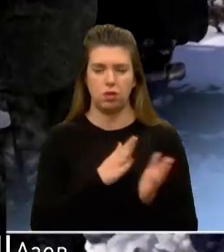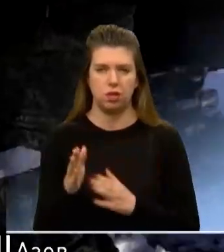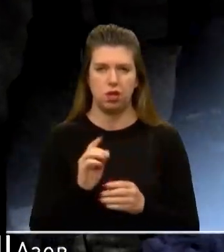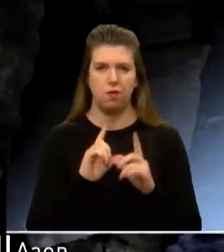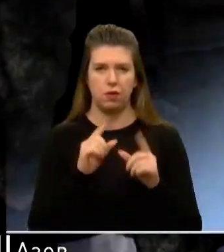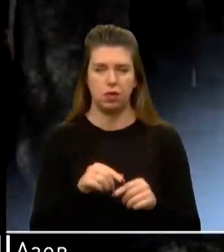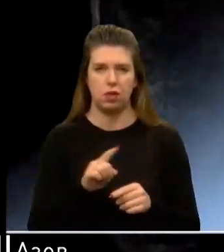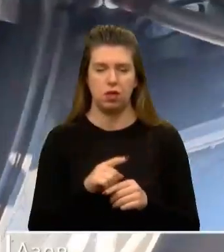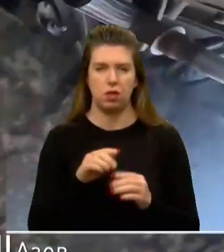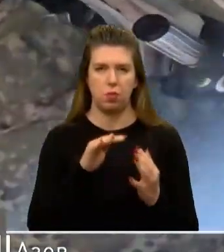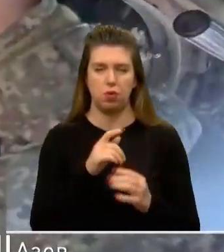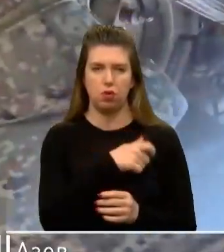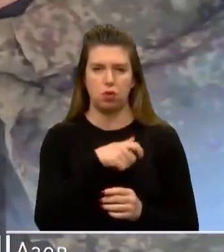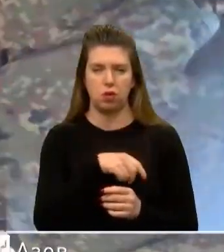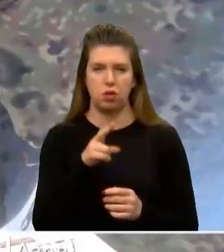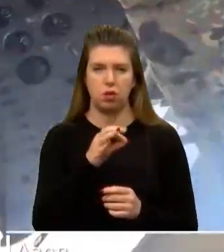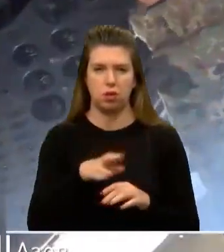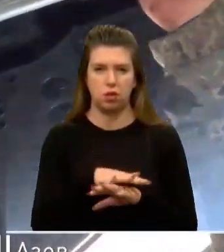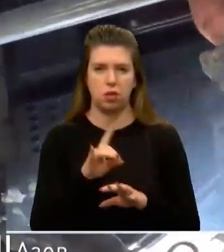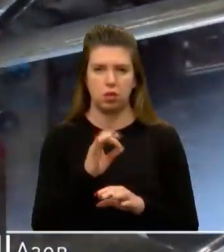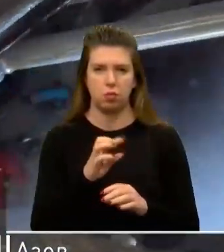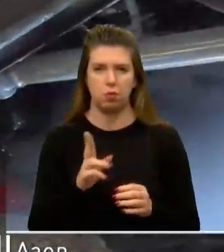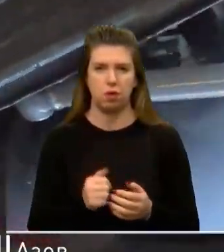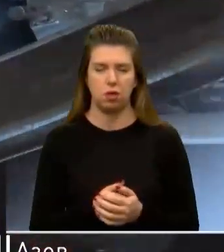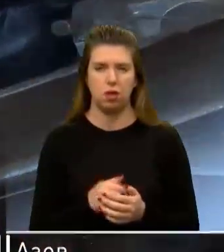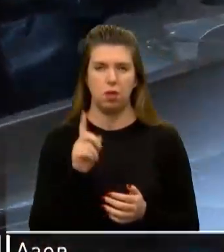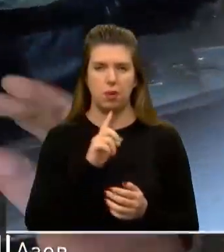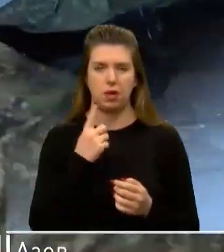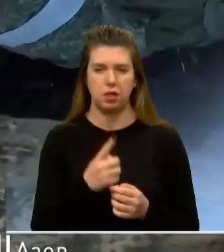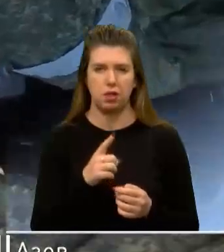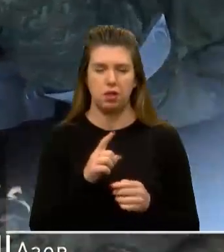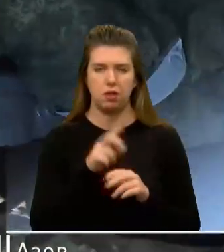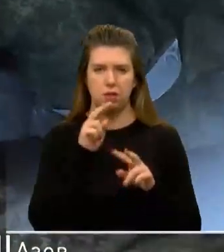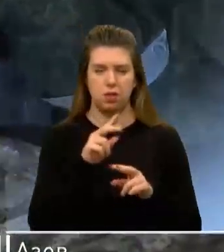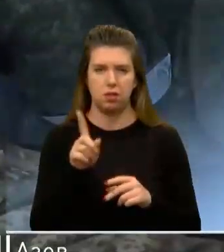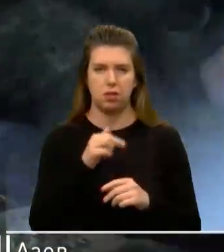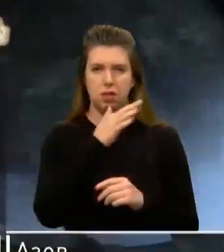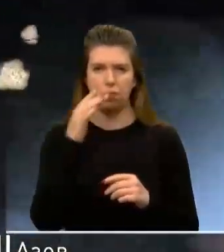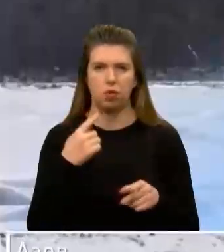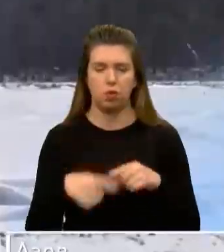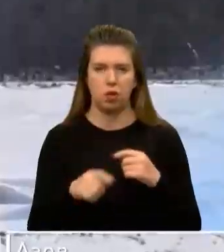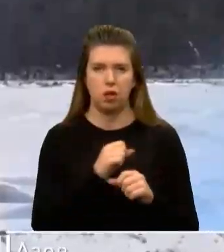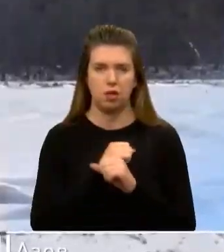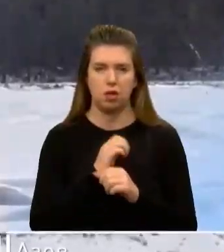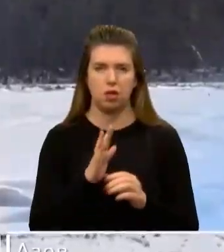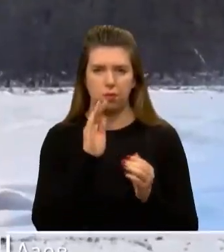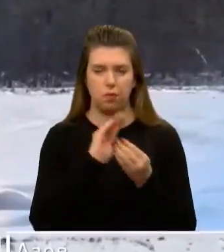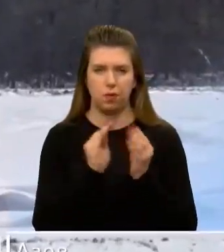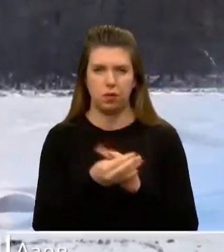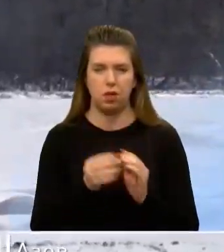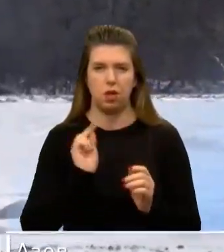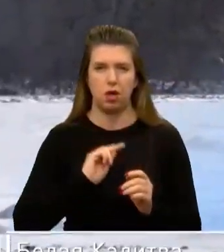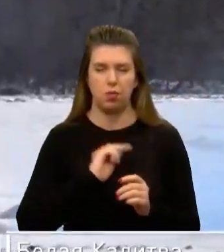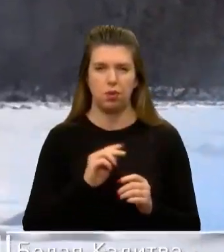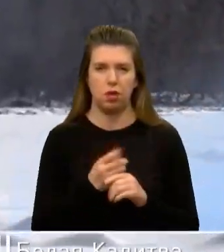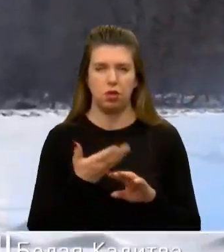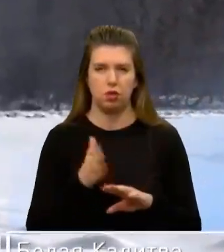выезжают на боевое дежурство в Донецкой народной Республики пока одни экипажи следят за небом другие отдыхают в укрытии работа